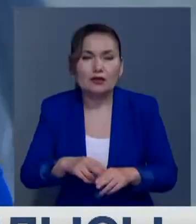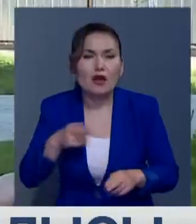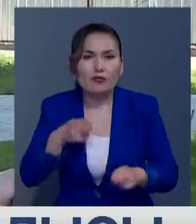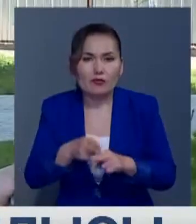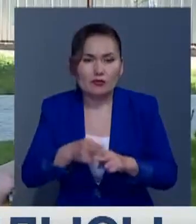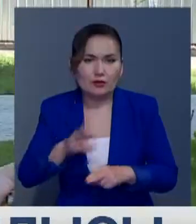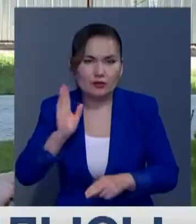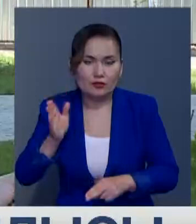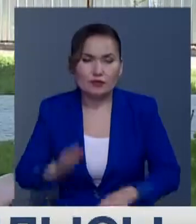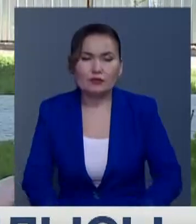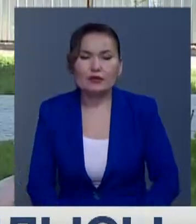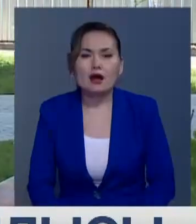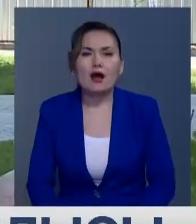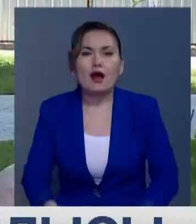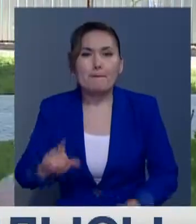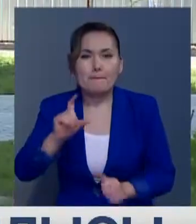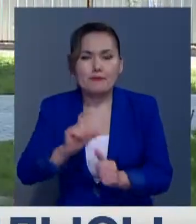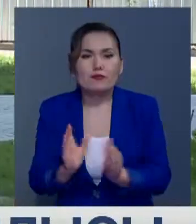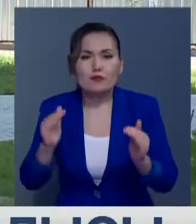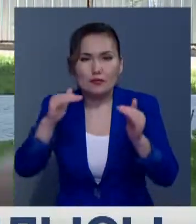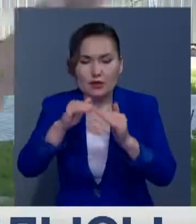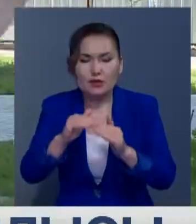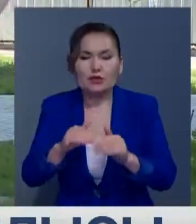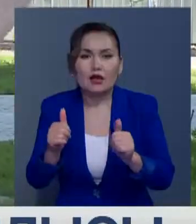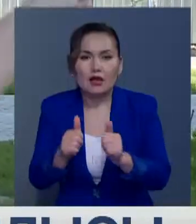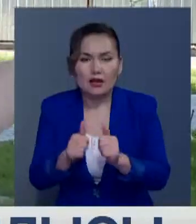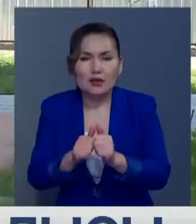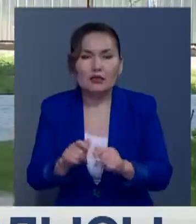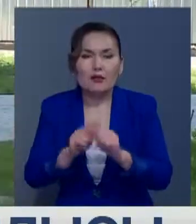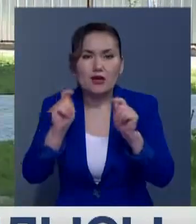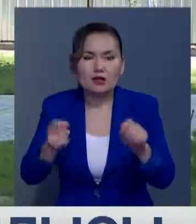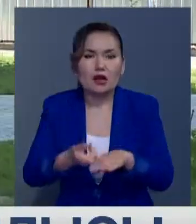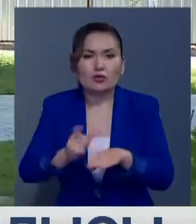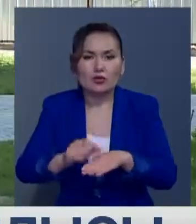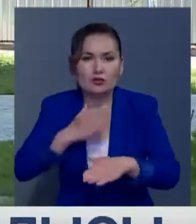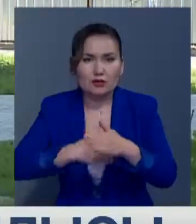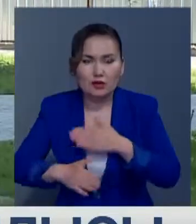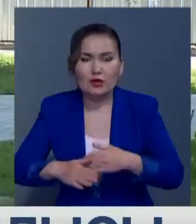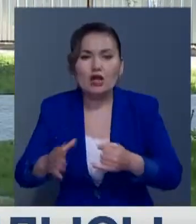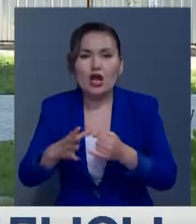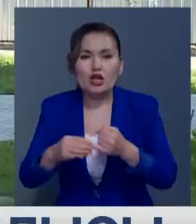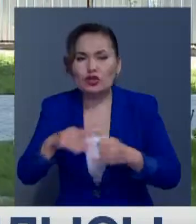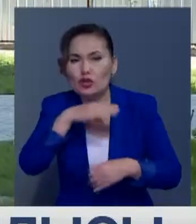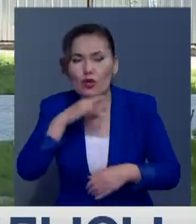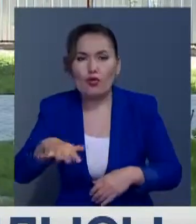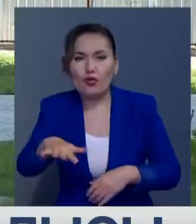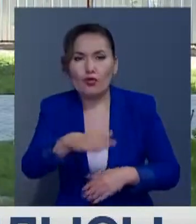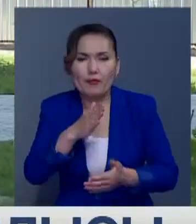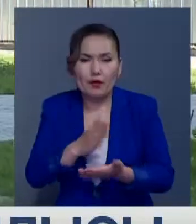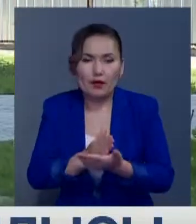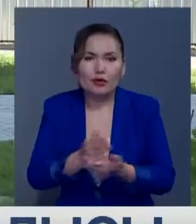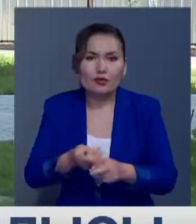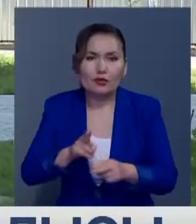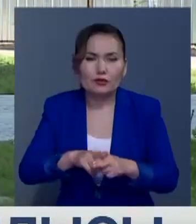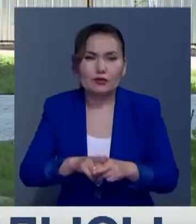екен. Мешіт болғанда біз ешқашан қарсы емес, біз оған қуанамыз. Мысалы, анау Казгюаның алдында орын бар, мына қаншадың артында орын бар. Өзі